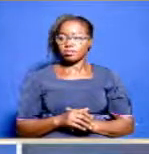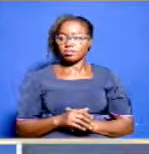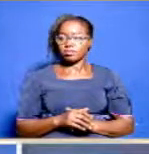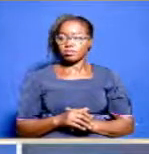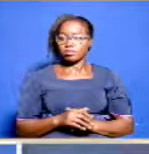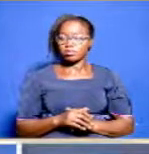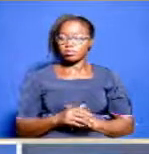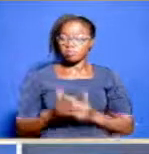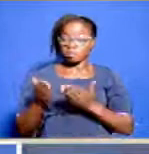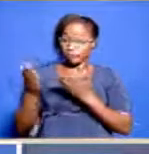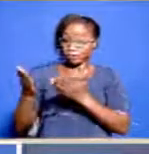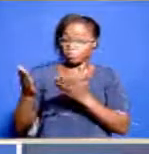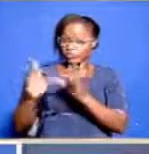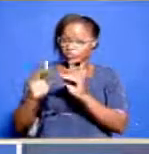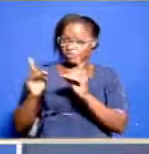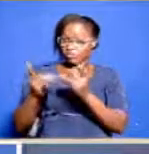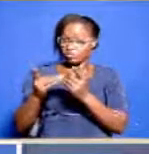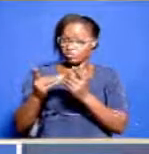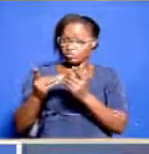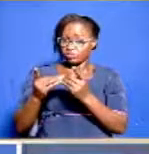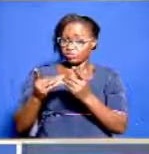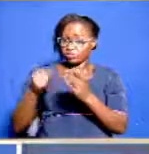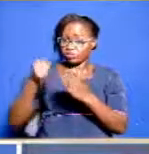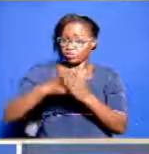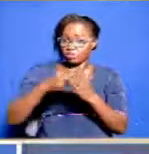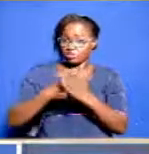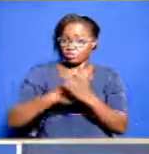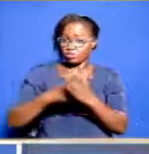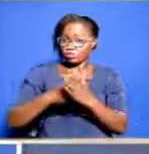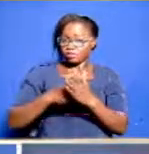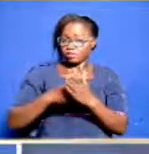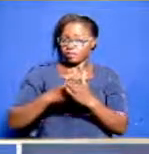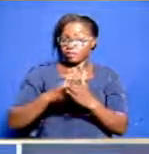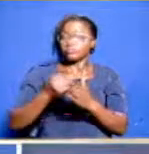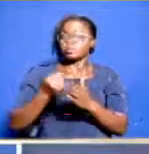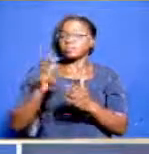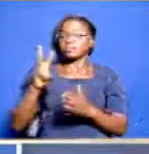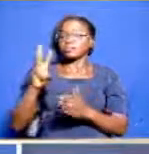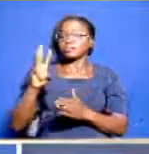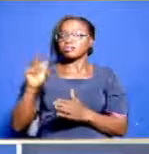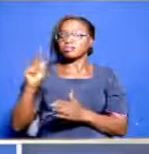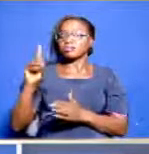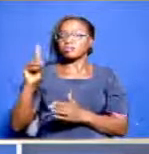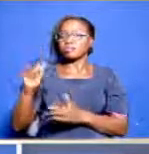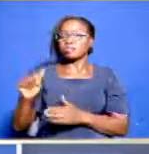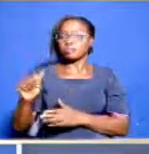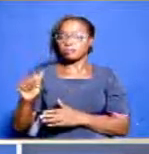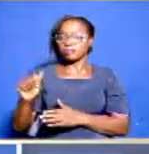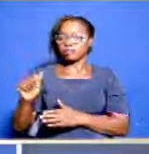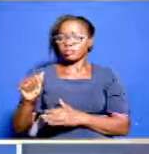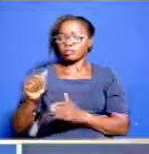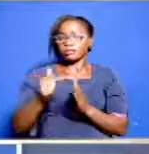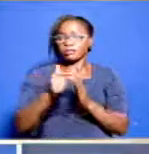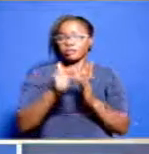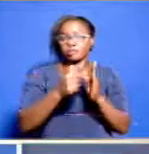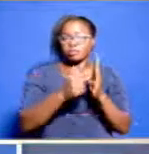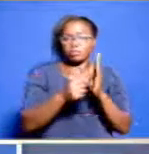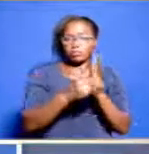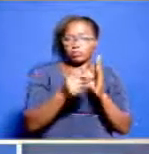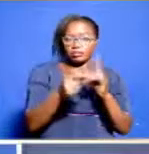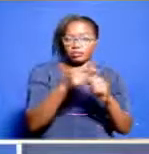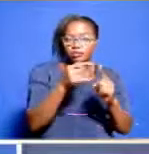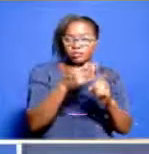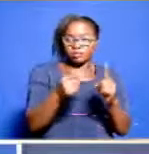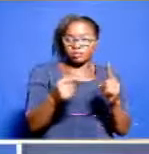Taasisi ya kupigana na matumizi ya dawa za kusisimua misuli duniani WADA ilitoa orodha mpya ya dawa ambazo zimepigwa marufuku,